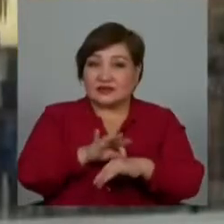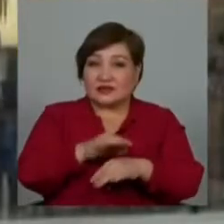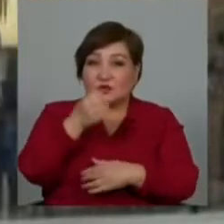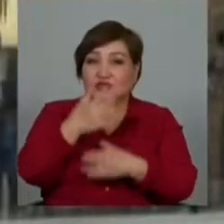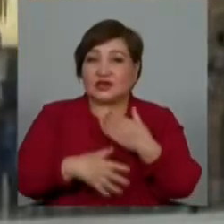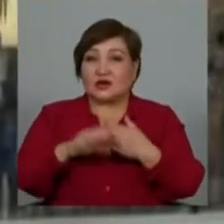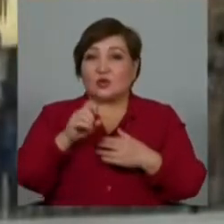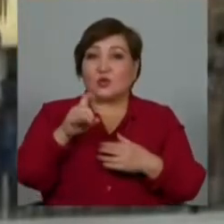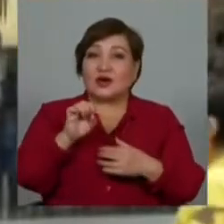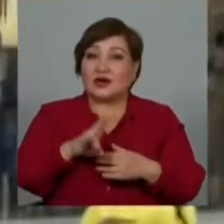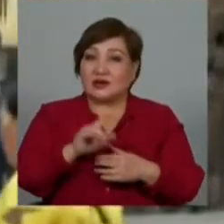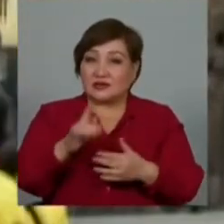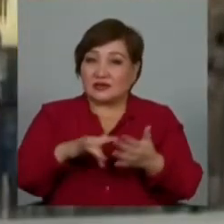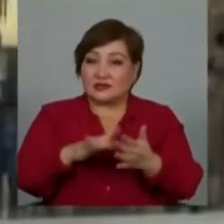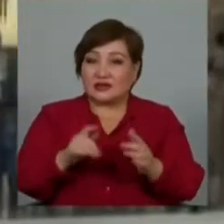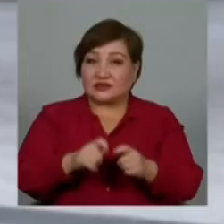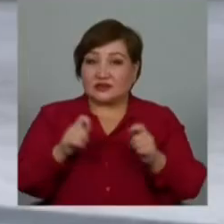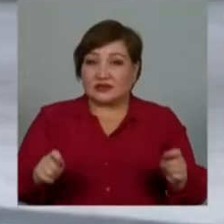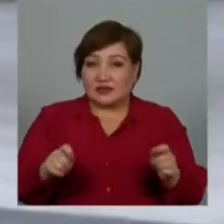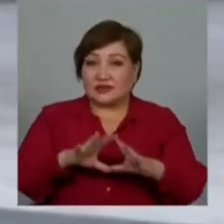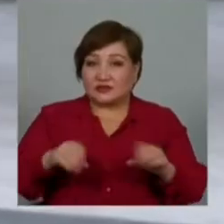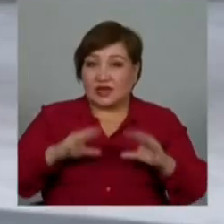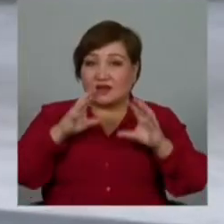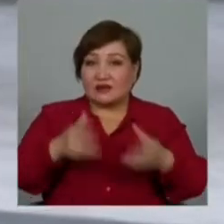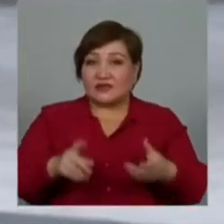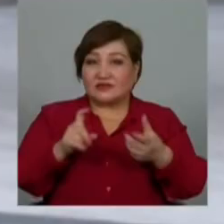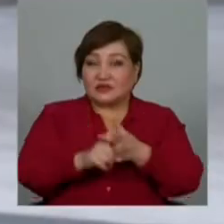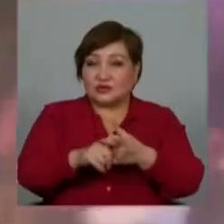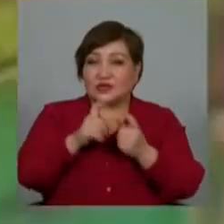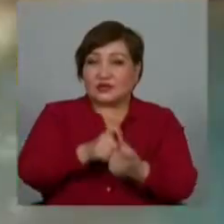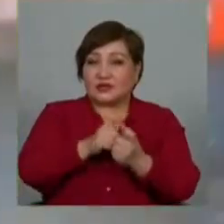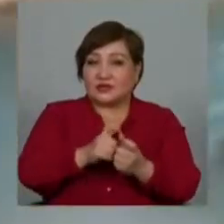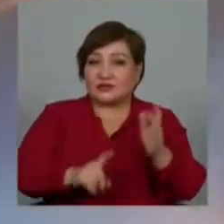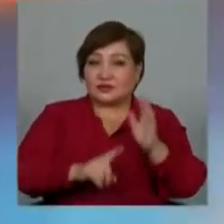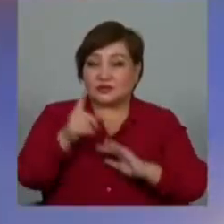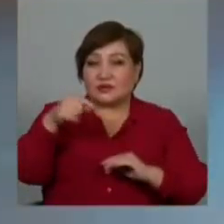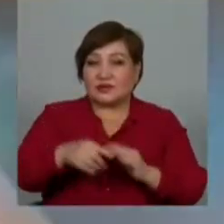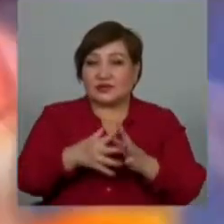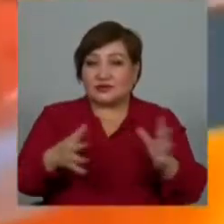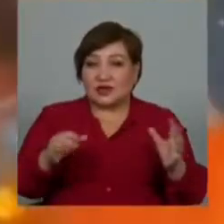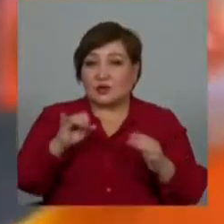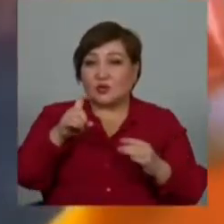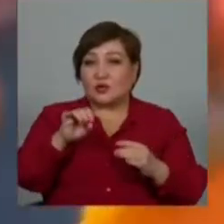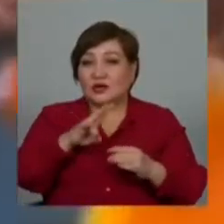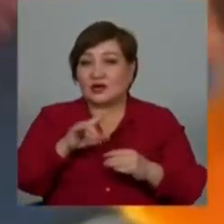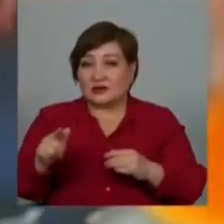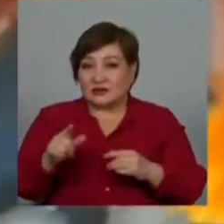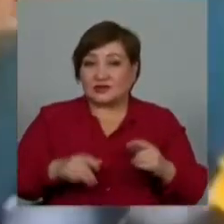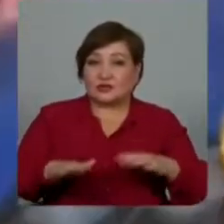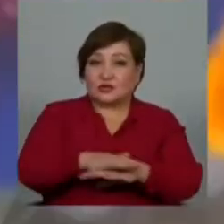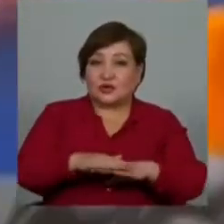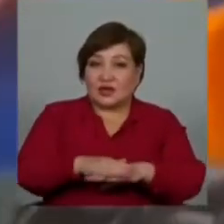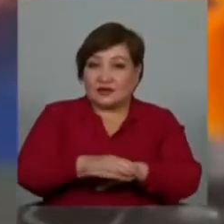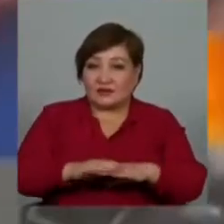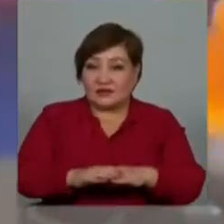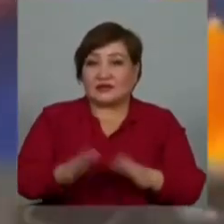Ухань қаласы ашылды. Ал жазда әлем вируспен арпалысқа түскенде мыңдаған уханьдық тұрғын жаппай сауық кешін өткізіп,